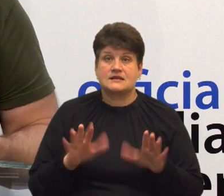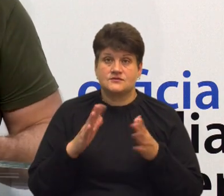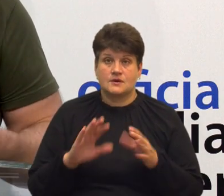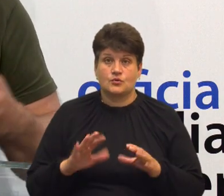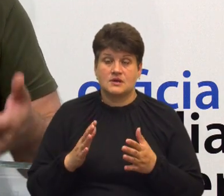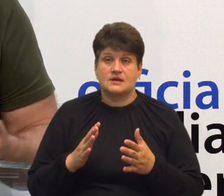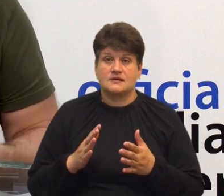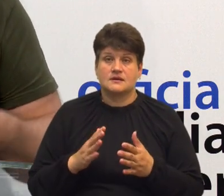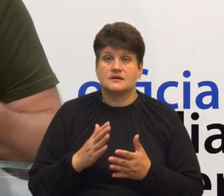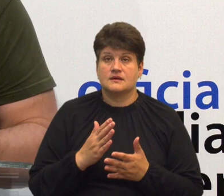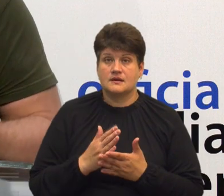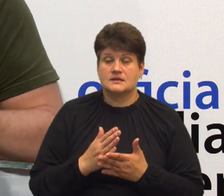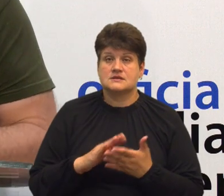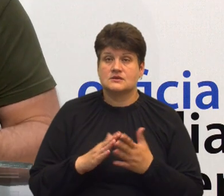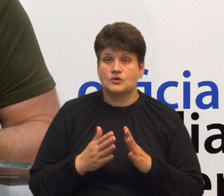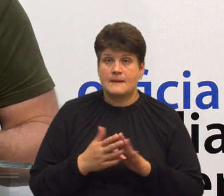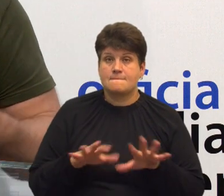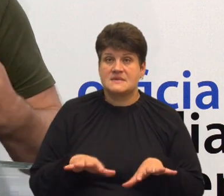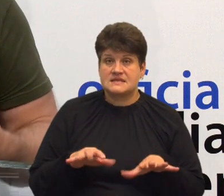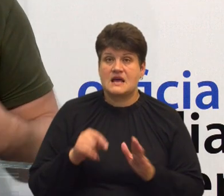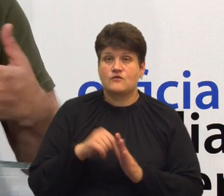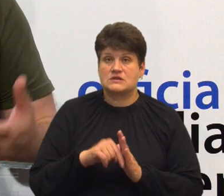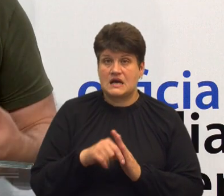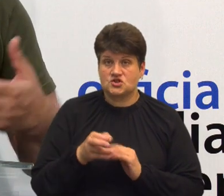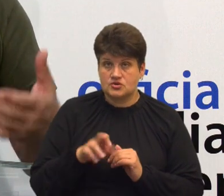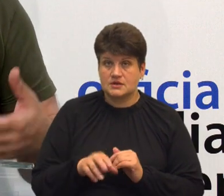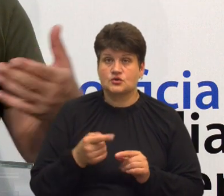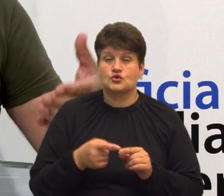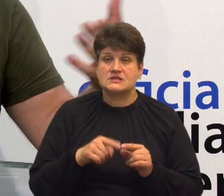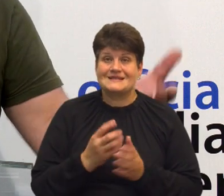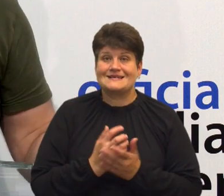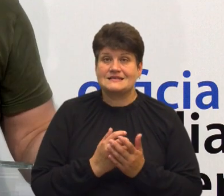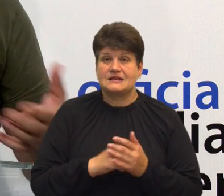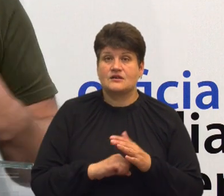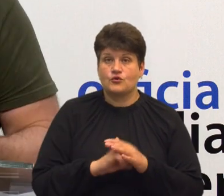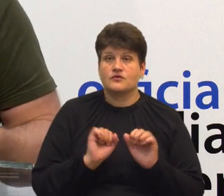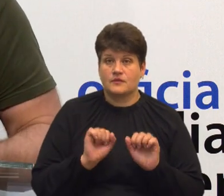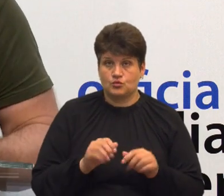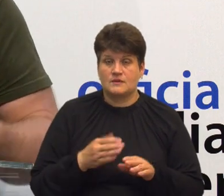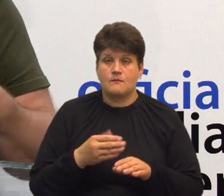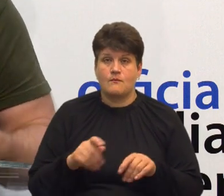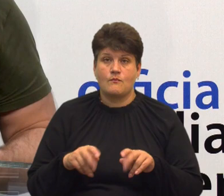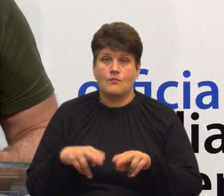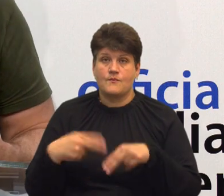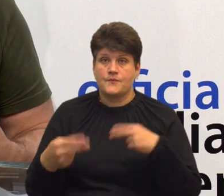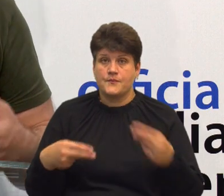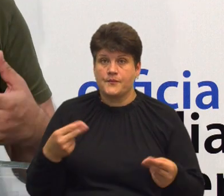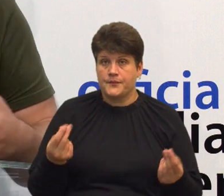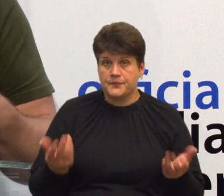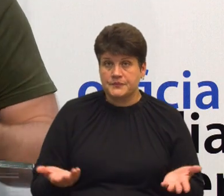стане надзвичайною ситуацією місцевого значення тоді з резервних фондів ми будемо відшкодовувати також виконати